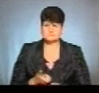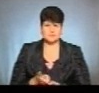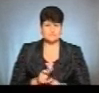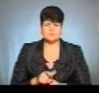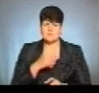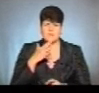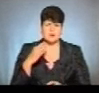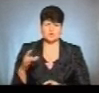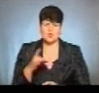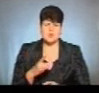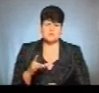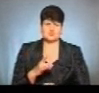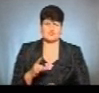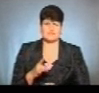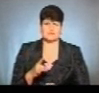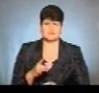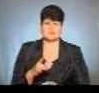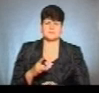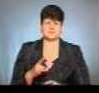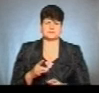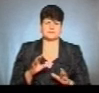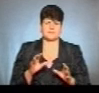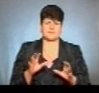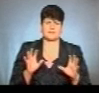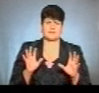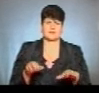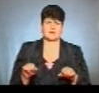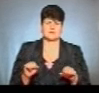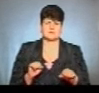багаторазовий, скажімо так, очільник